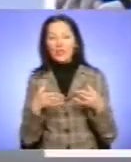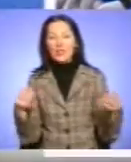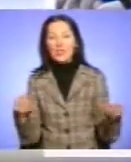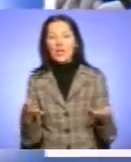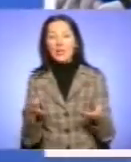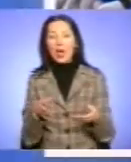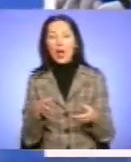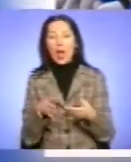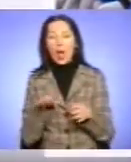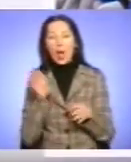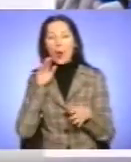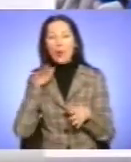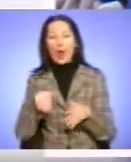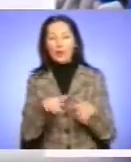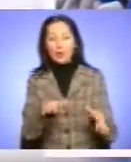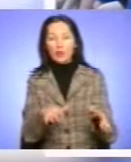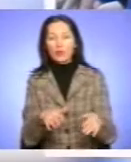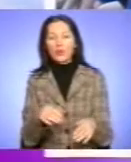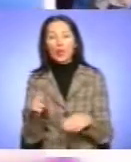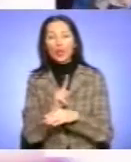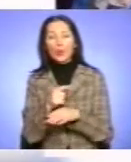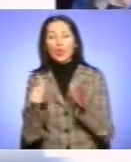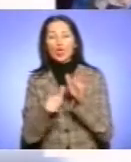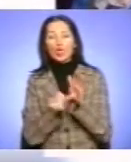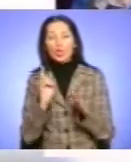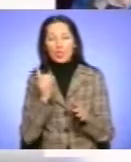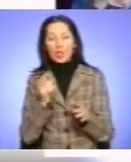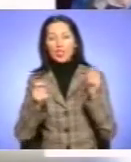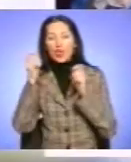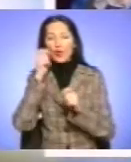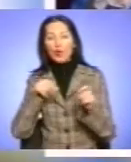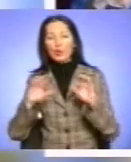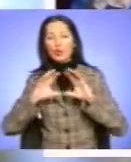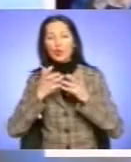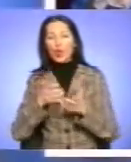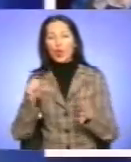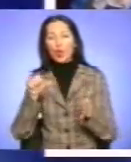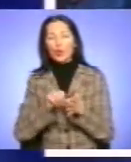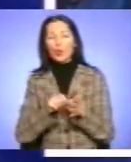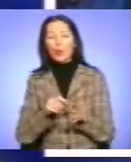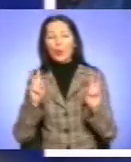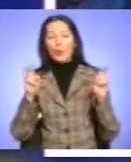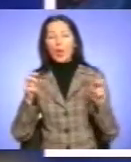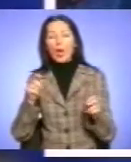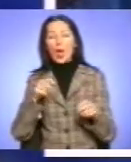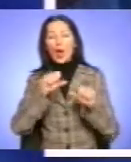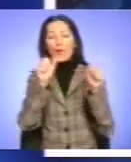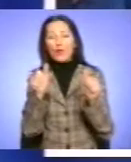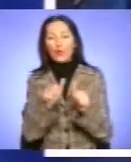У Тернополі пройшов 6-й всеукраїнський дитячий форум з міжнародною участю «Формула успіху правової освіти очима